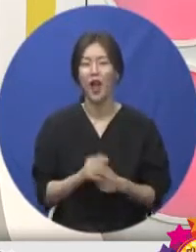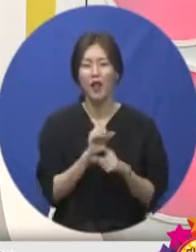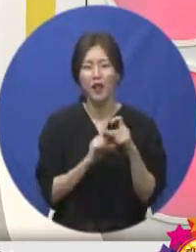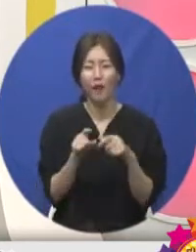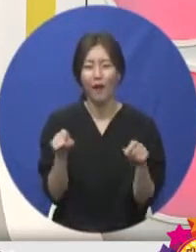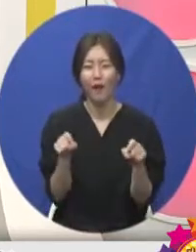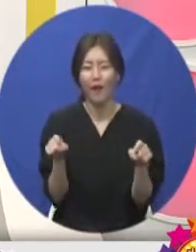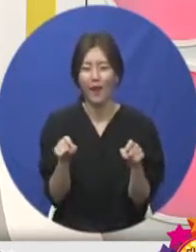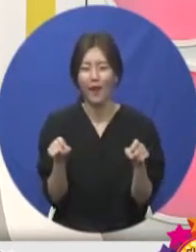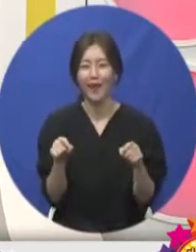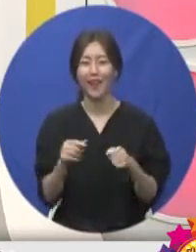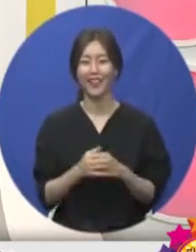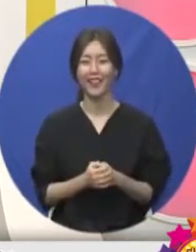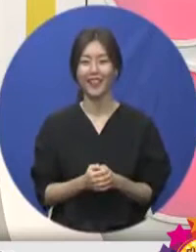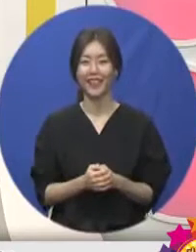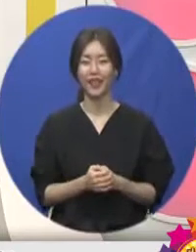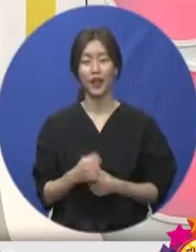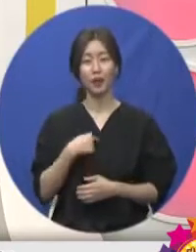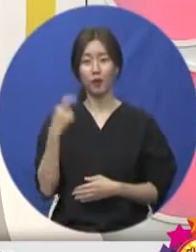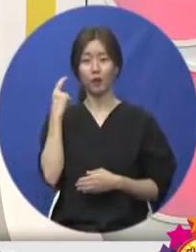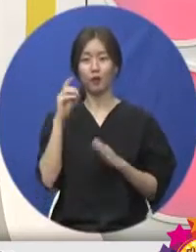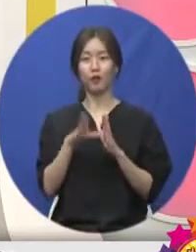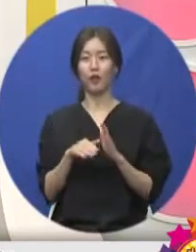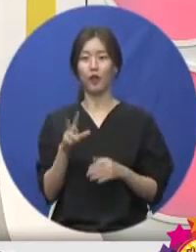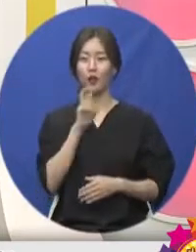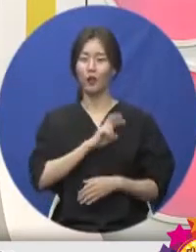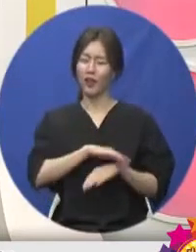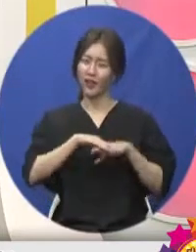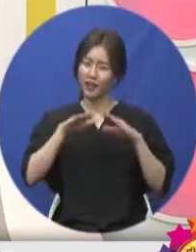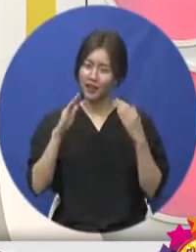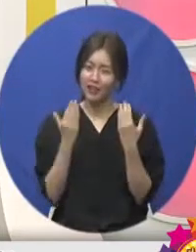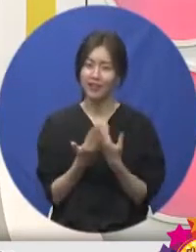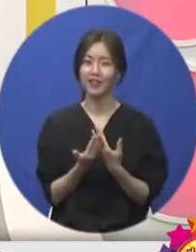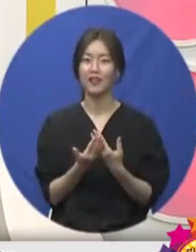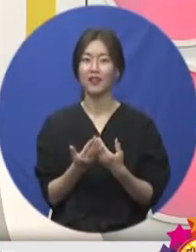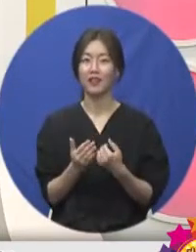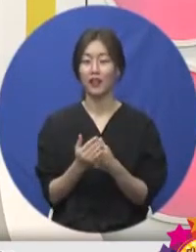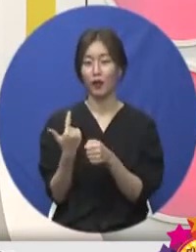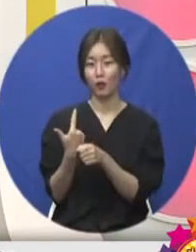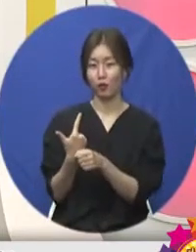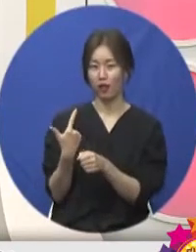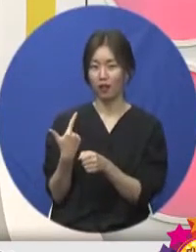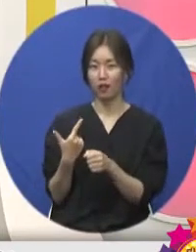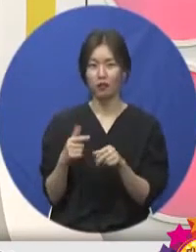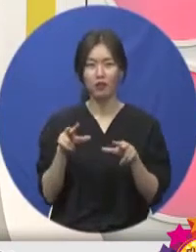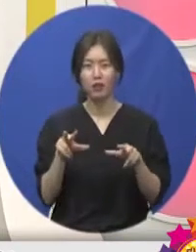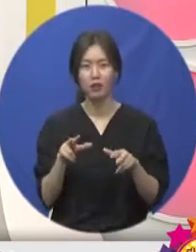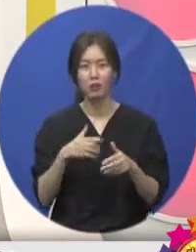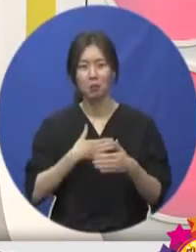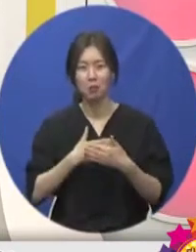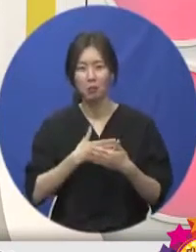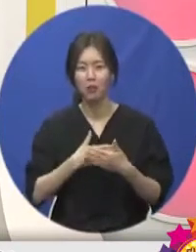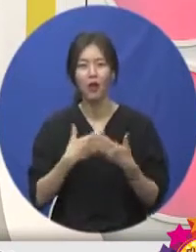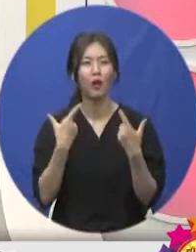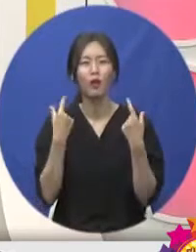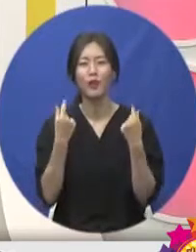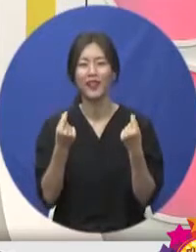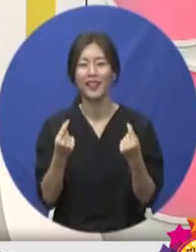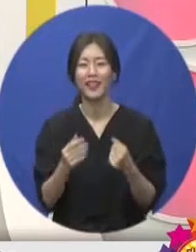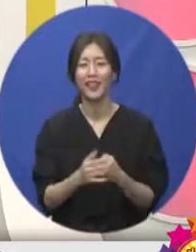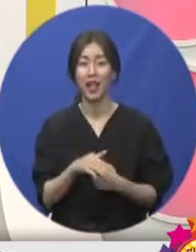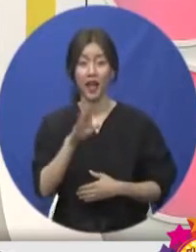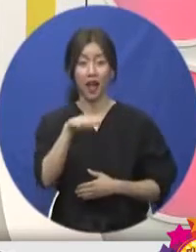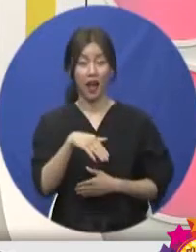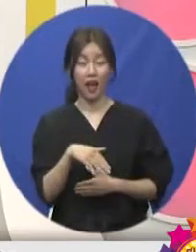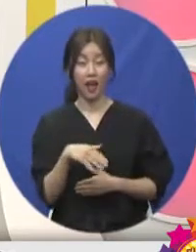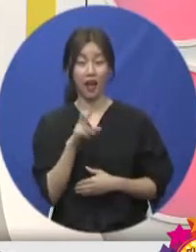뭐. 노래 들으니까 우리는 다 잘하시니까 너무 기분이 아니, 좋아요. 그냥. 6년 전이나 지금이나 떨리는 건 마찬가지예요. 똑같아요. 아, 똑같아요. 네, 똑같아요.